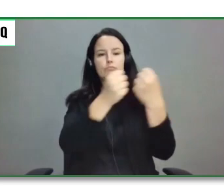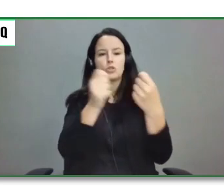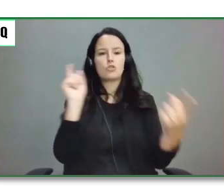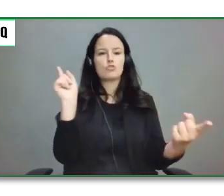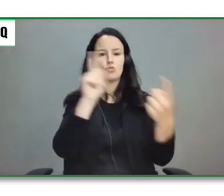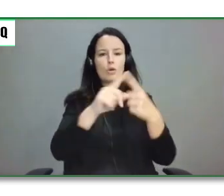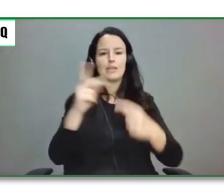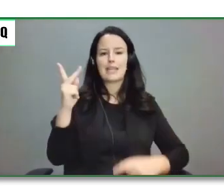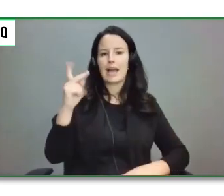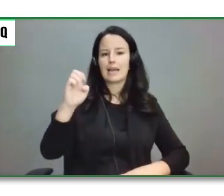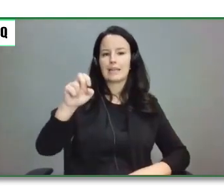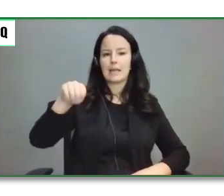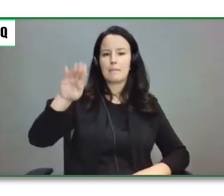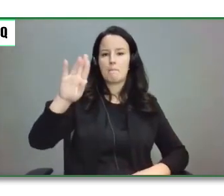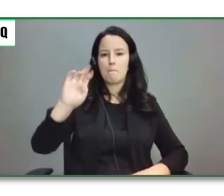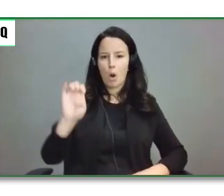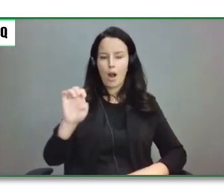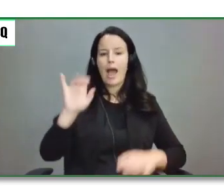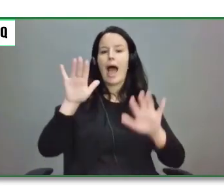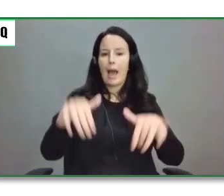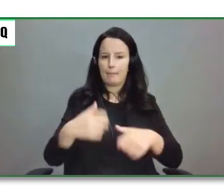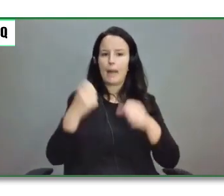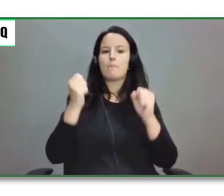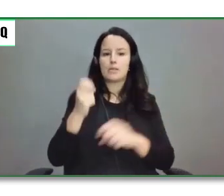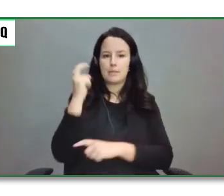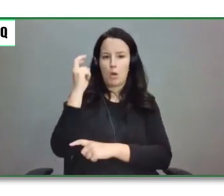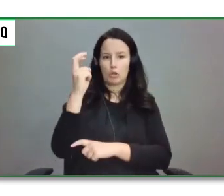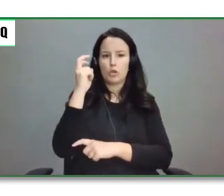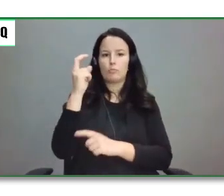peux prendre le bus On It pour Banff.